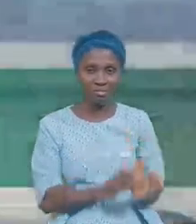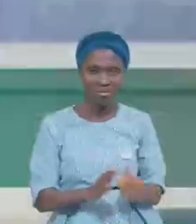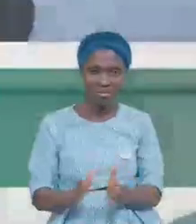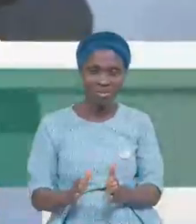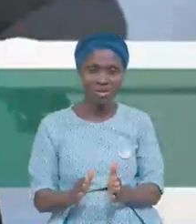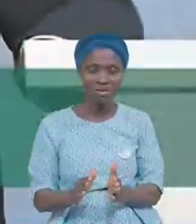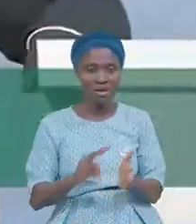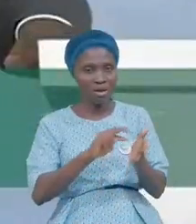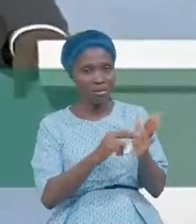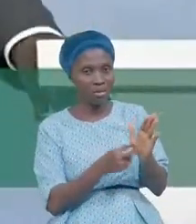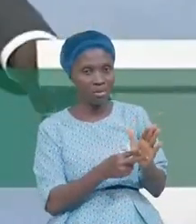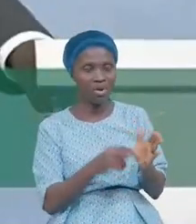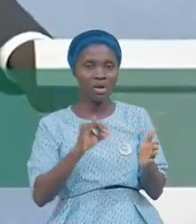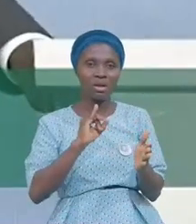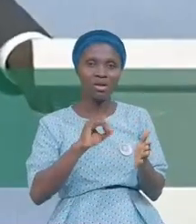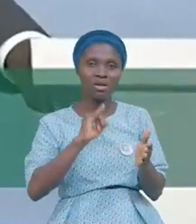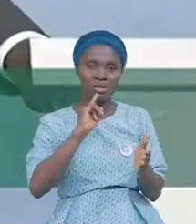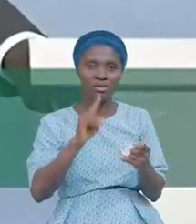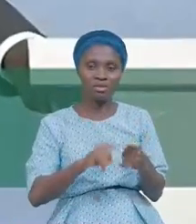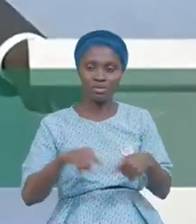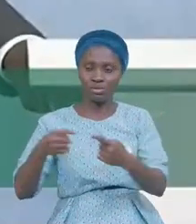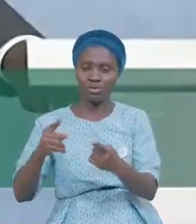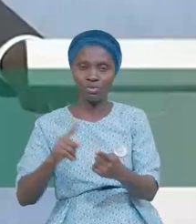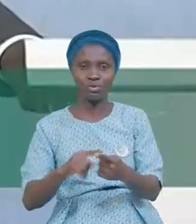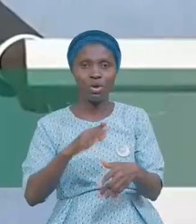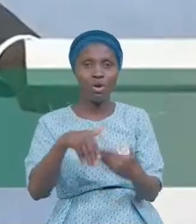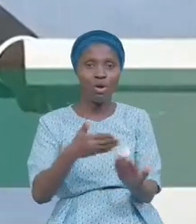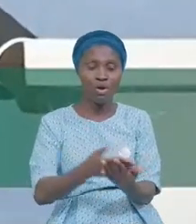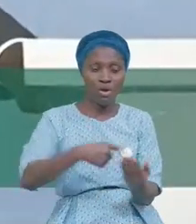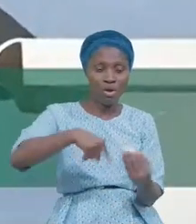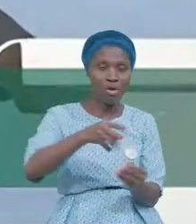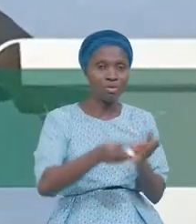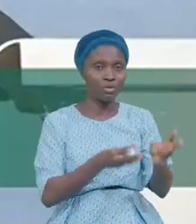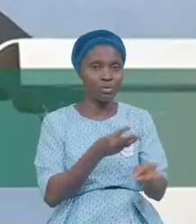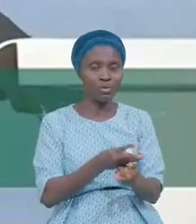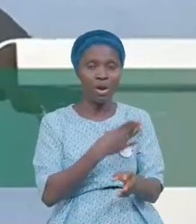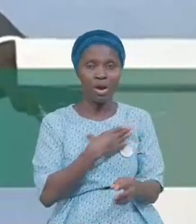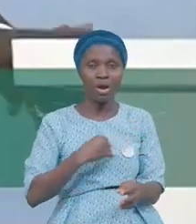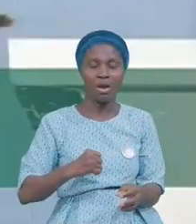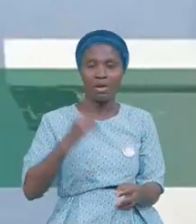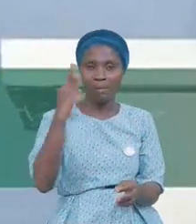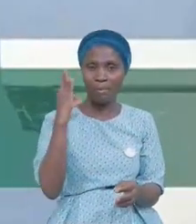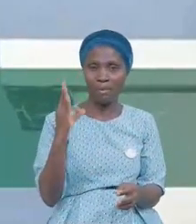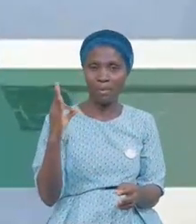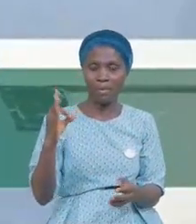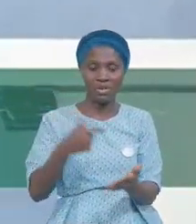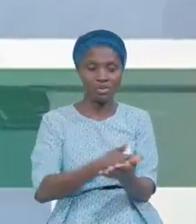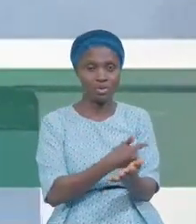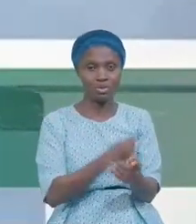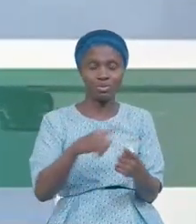objectif? C'est d'aller partout dans le monde et de prêcher la bonne nouvelle à toute la création.